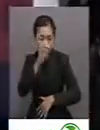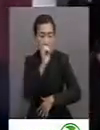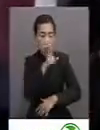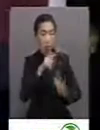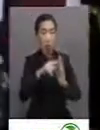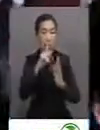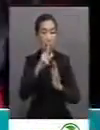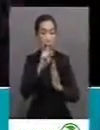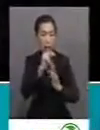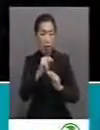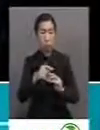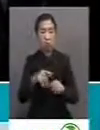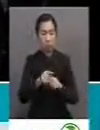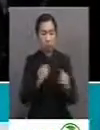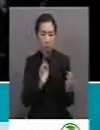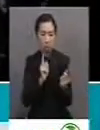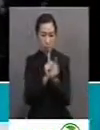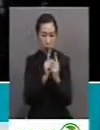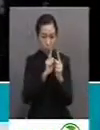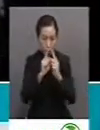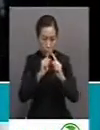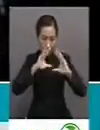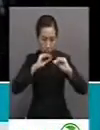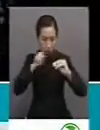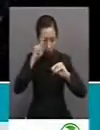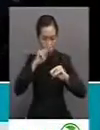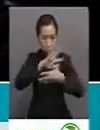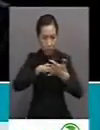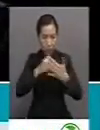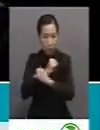ประชุมหารือกันวางมาตรการป้องกันการแพร่ระบาดของยาเสพติดในชุมชนต่อไปค่ะ